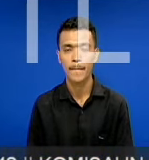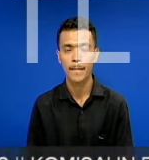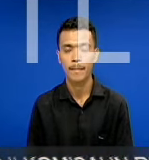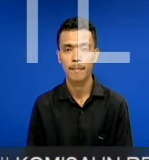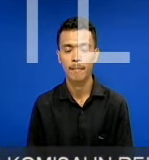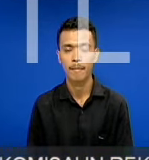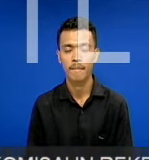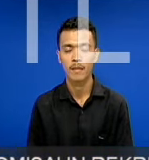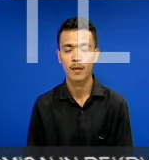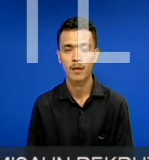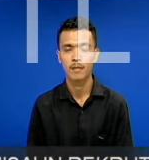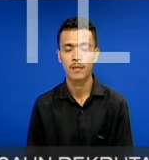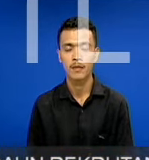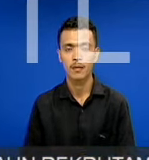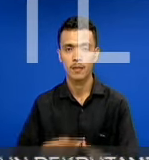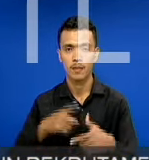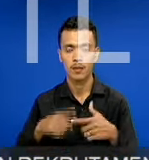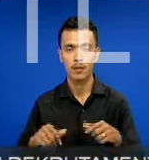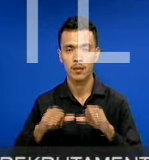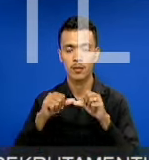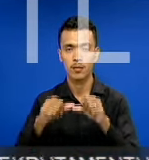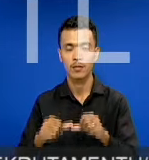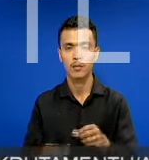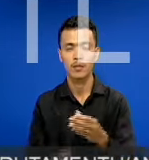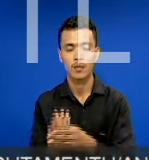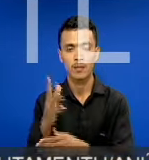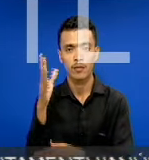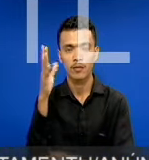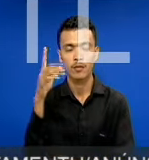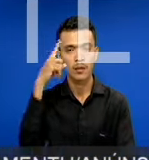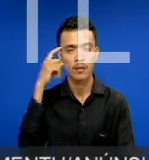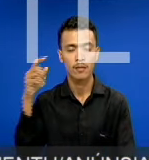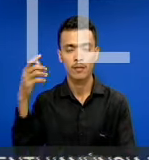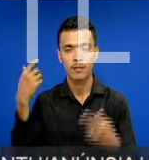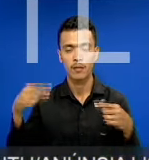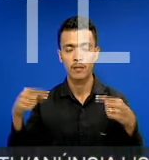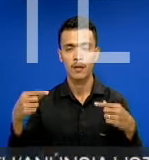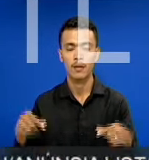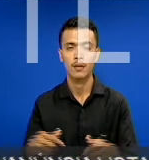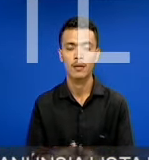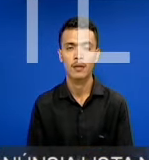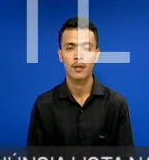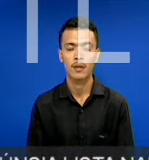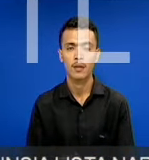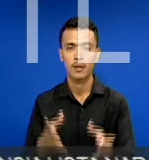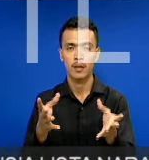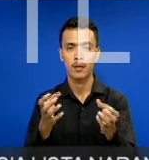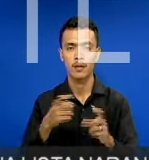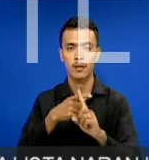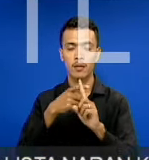karena setiap dia akan terus tumbuh Karena energi hijau ya dan ini adalah komitmen e pemerintah e